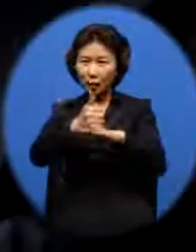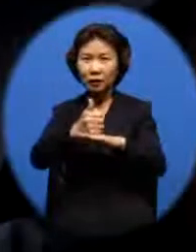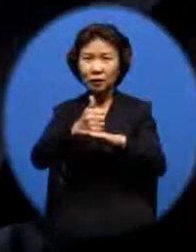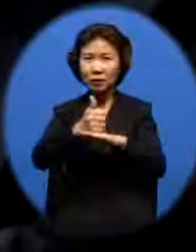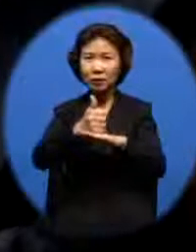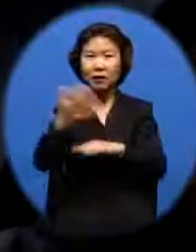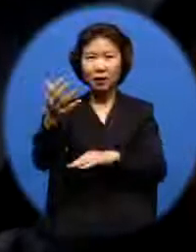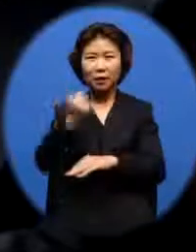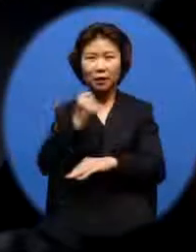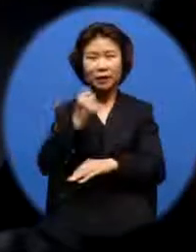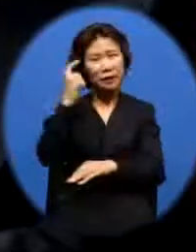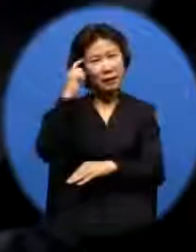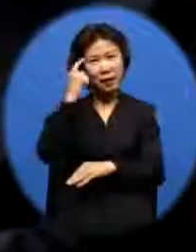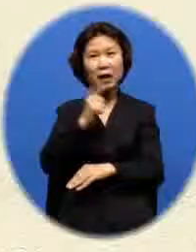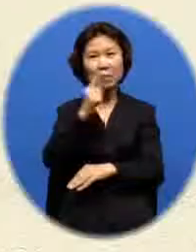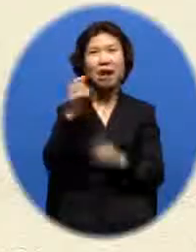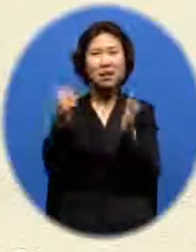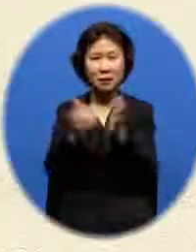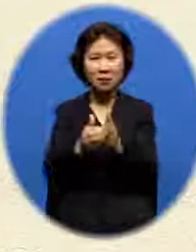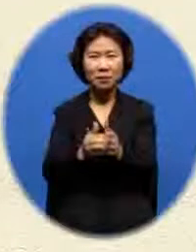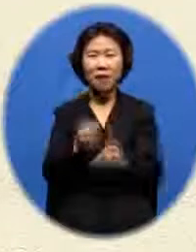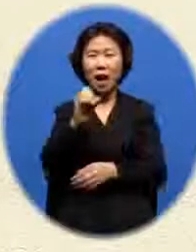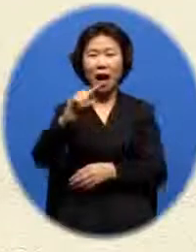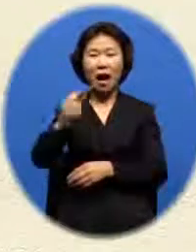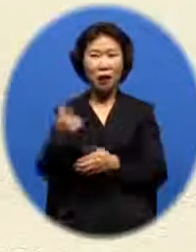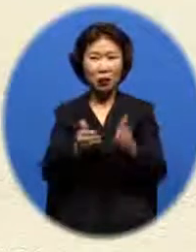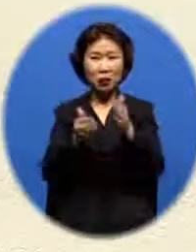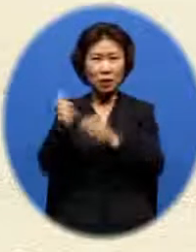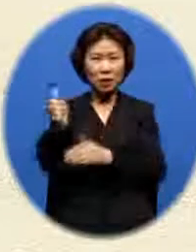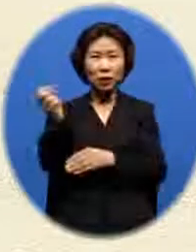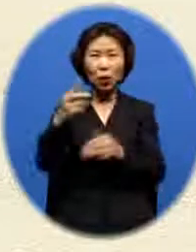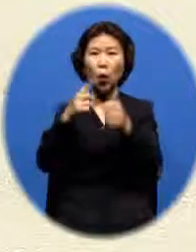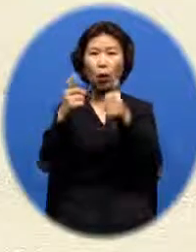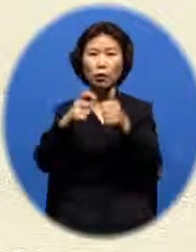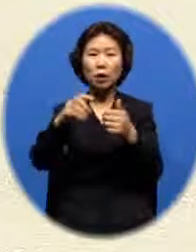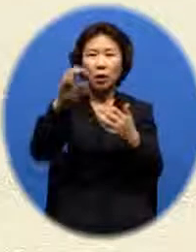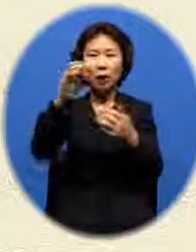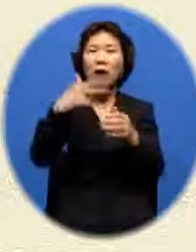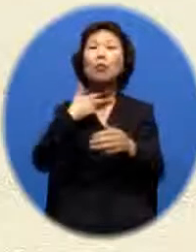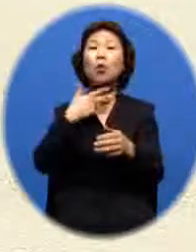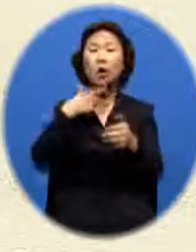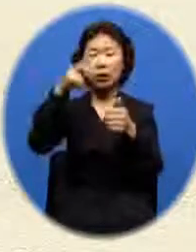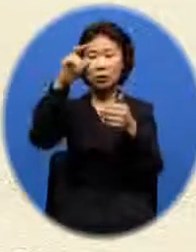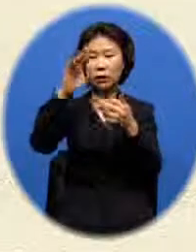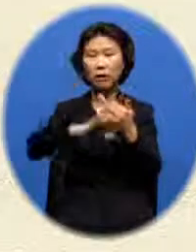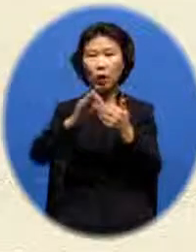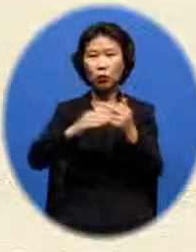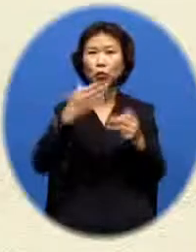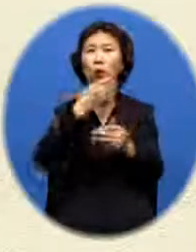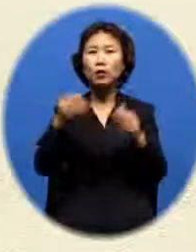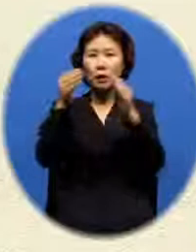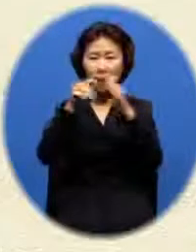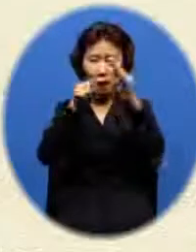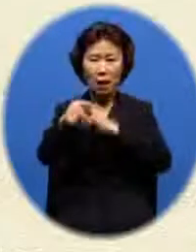의지도 피력했습니다. 안희정 지사는 이어 서부 장애인 종합복지관을 방문해 시설을 살펴보고 장애인들과 함께